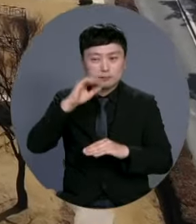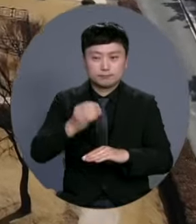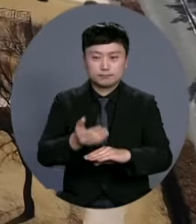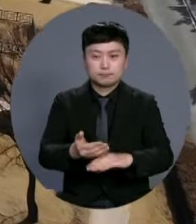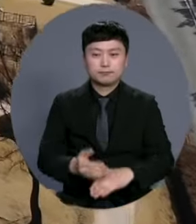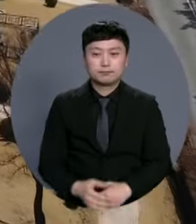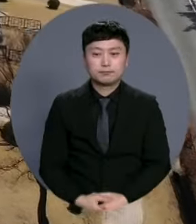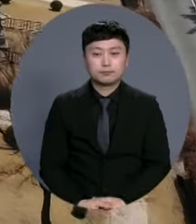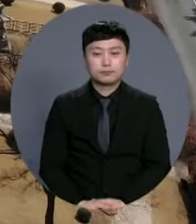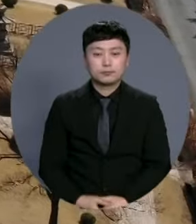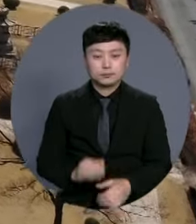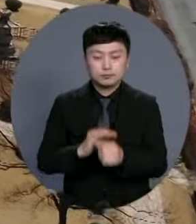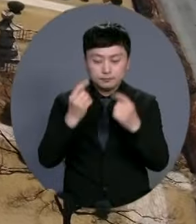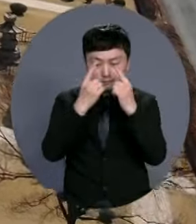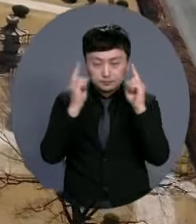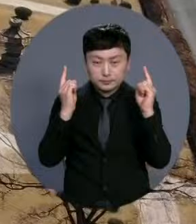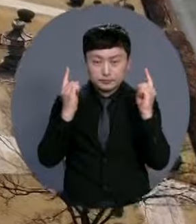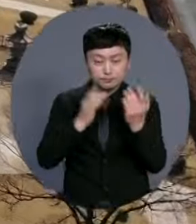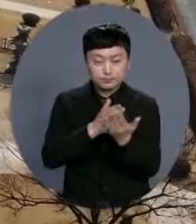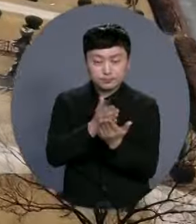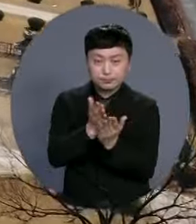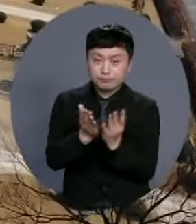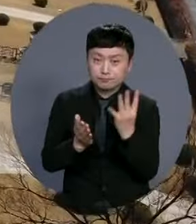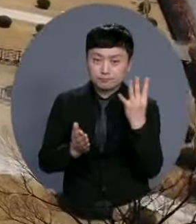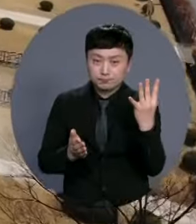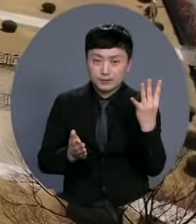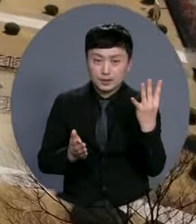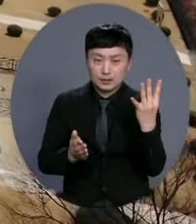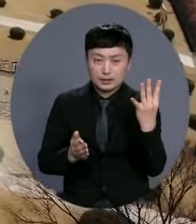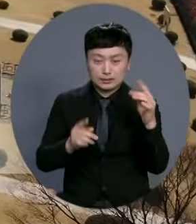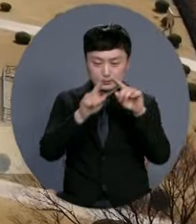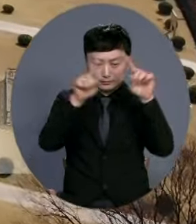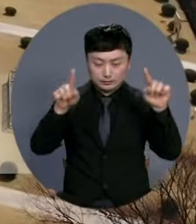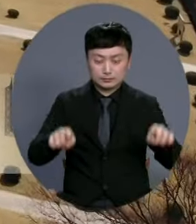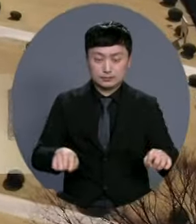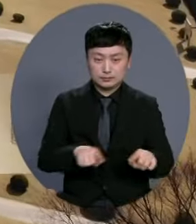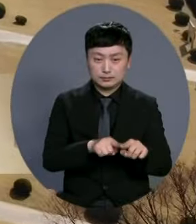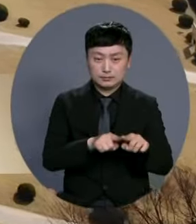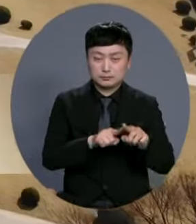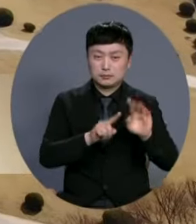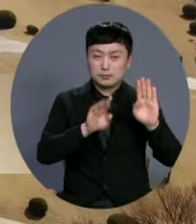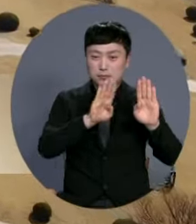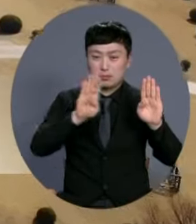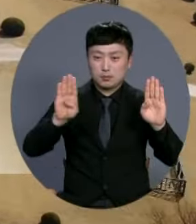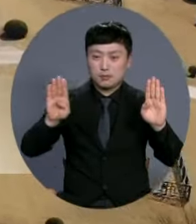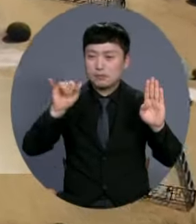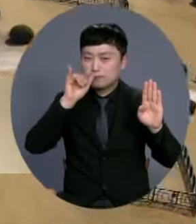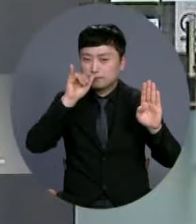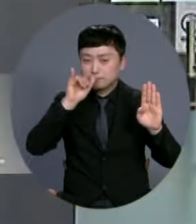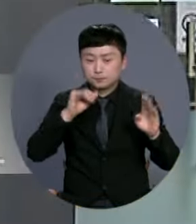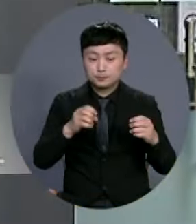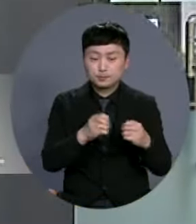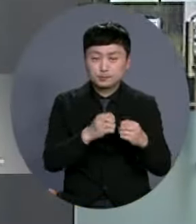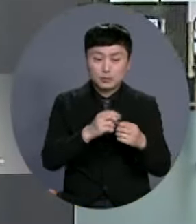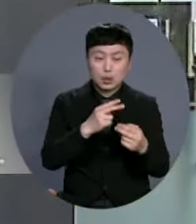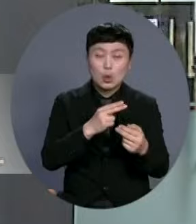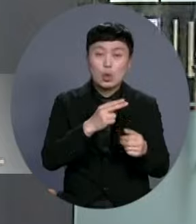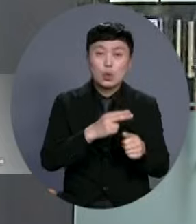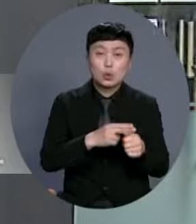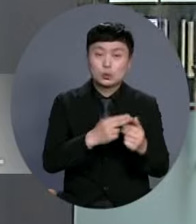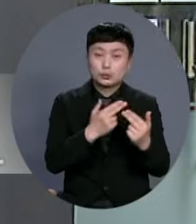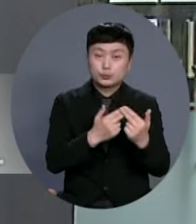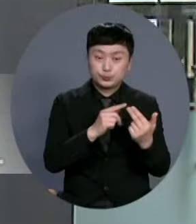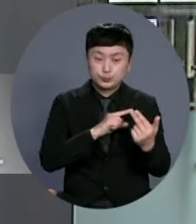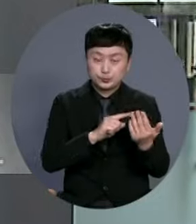기자입니다 경북대 내기 학과 교수 1동 명의 대자보가 학교 곳곳에 붙었습니다 인문대 교수회는 성명을